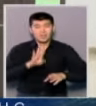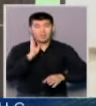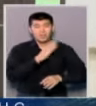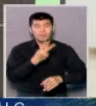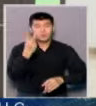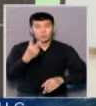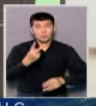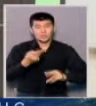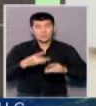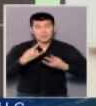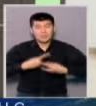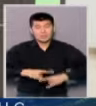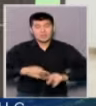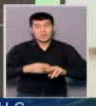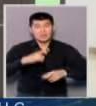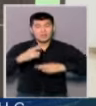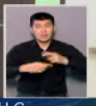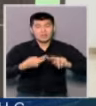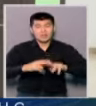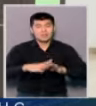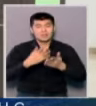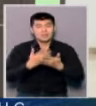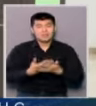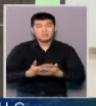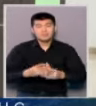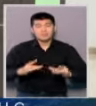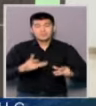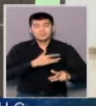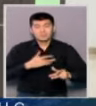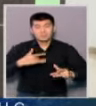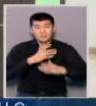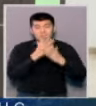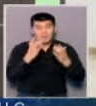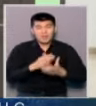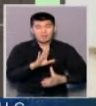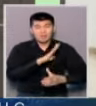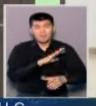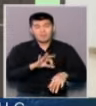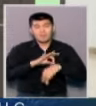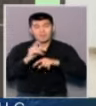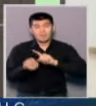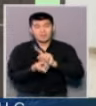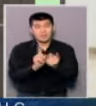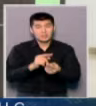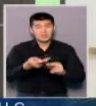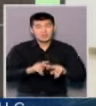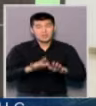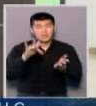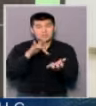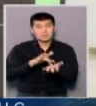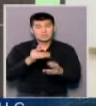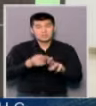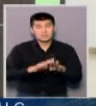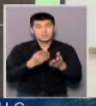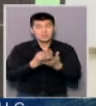2 детей, которые родили путем кесарево сечения, находятся в реанимации, их малыши были переведены в областной перинатальный центр.